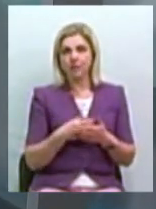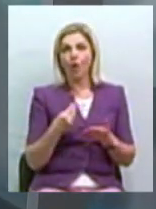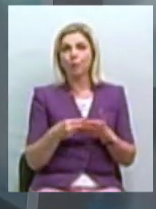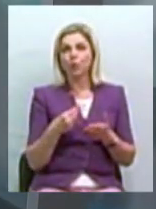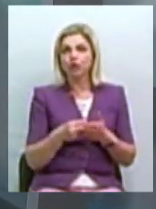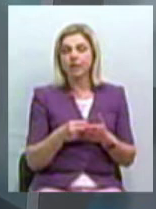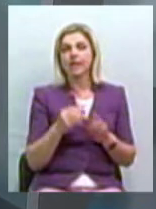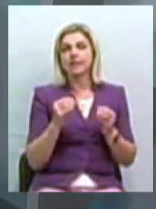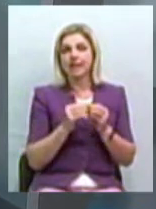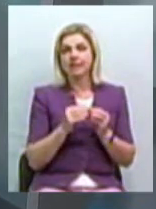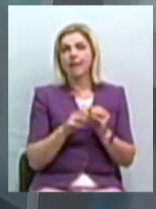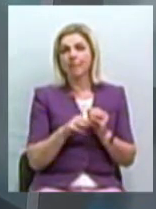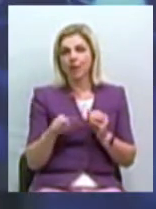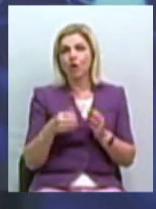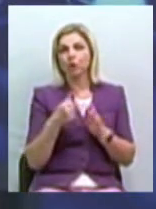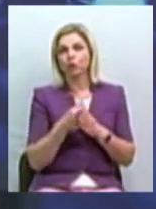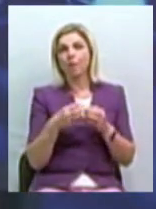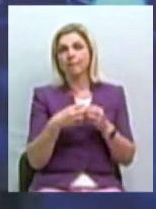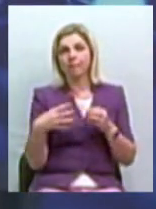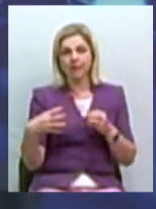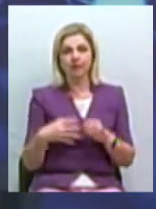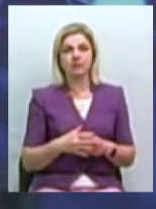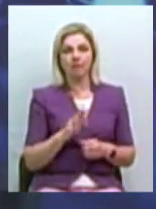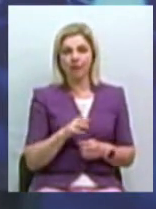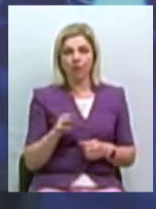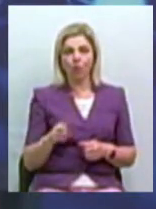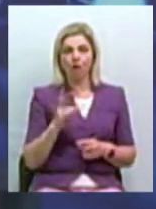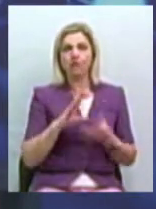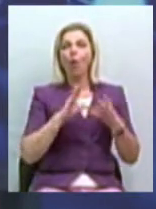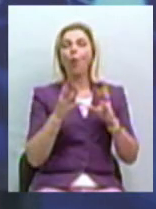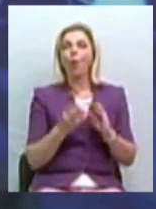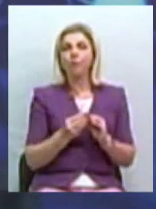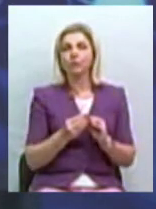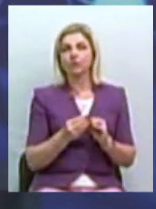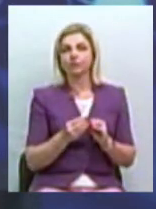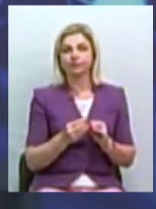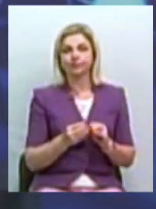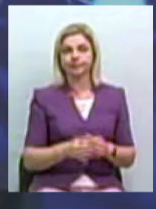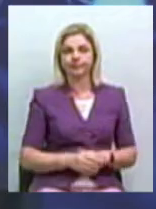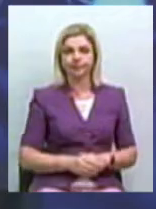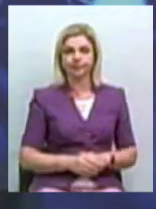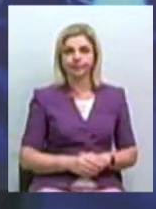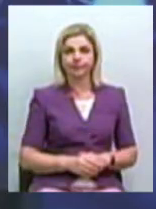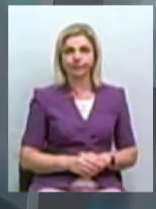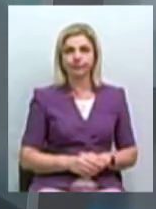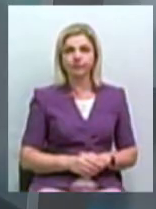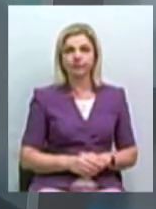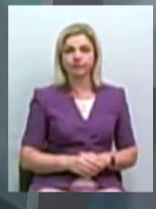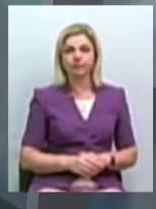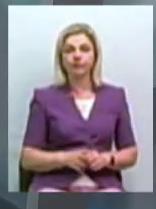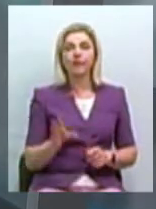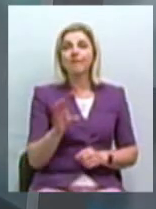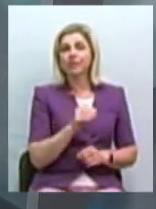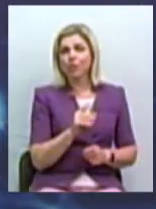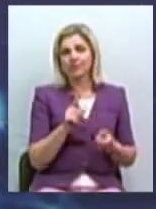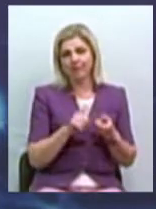2020, з 10 мільйонів до 15 на загальну кількість проєктів-переможців? Ну, звичайно, але це все